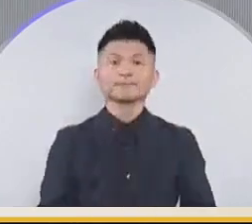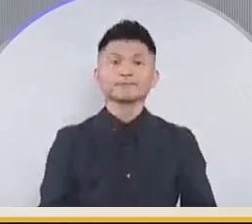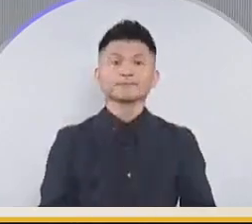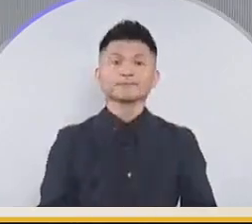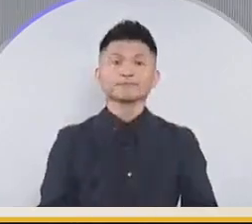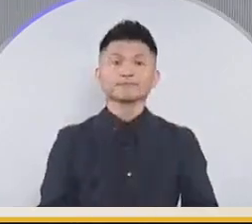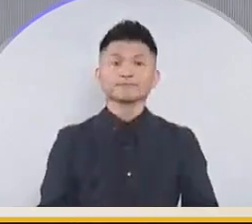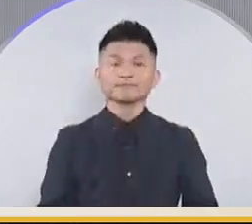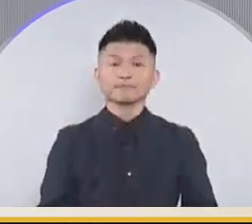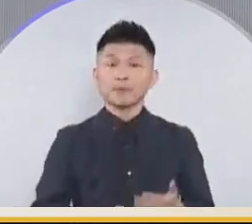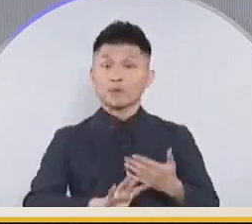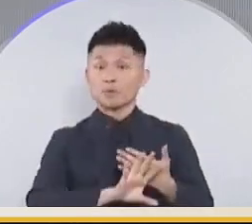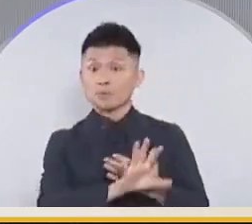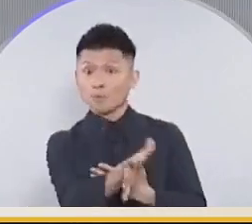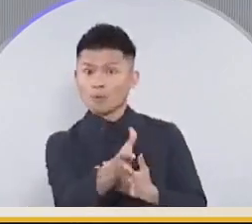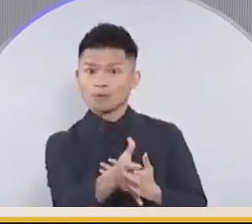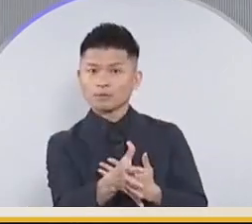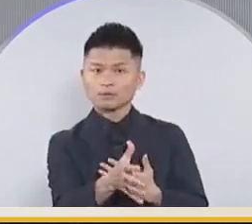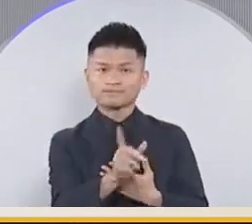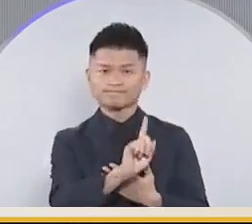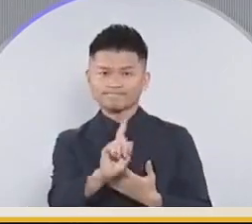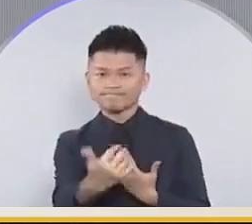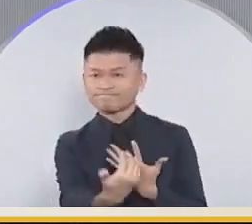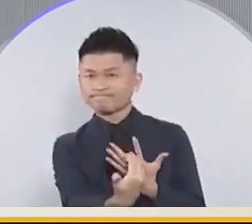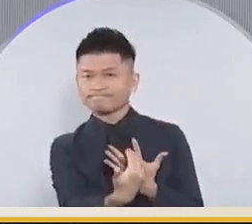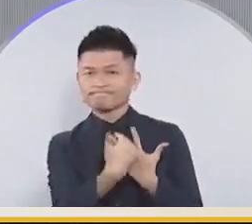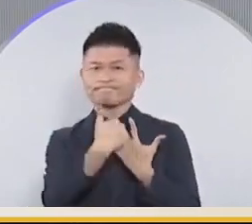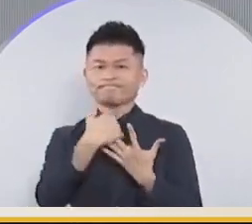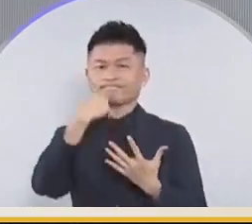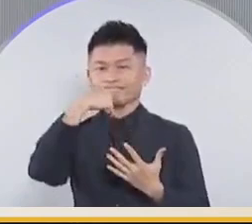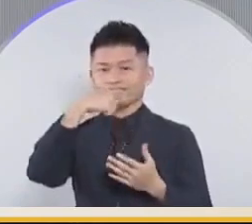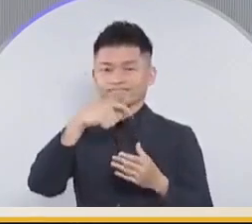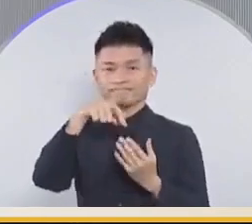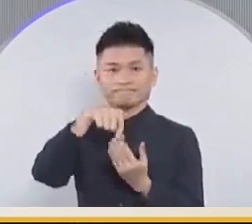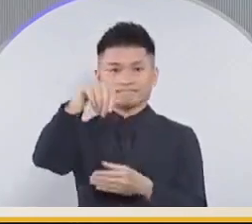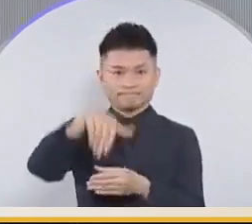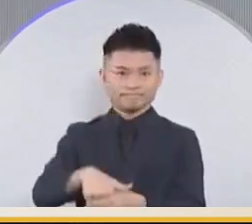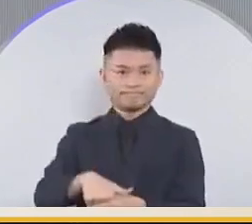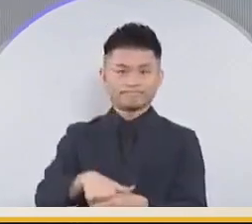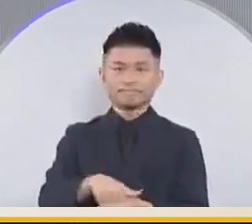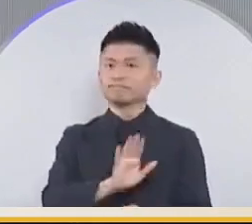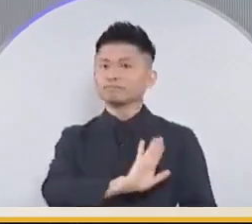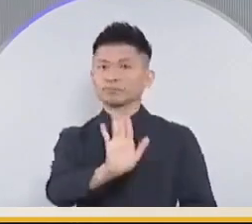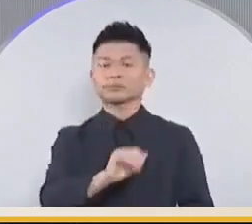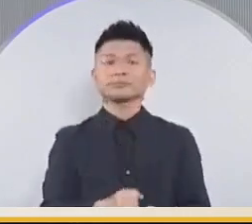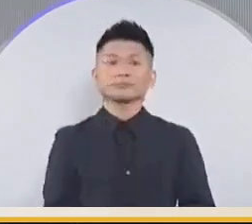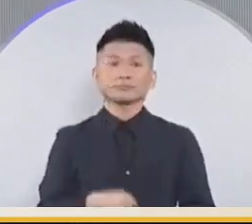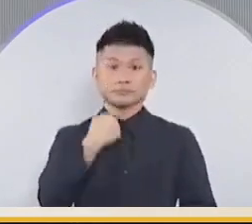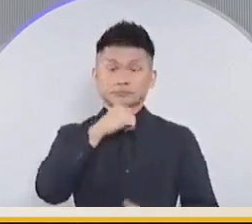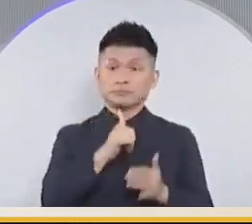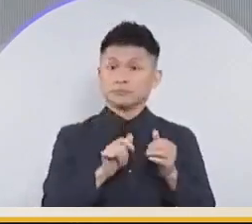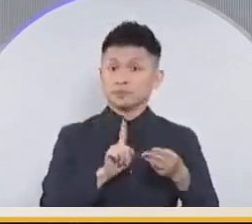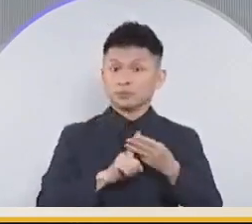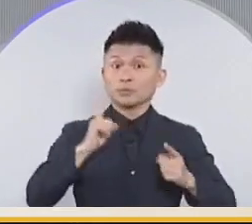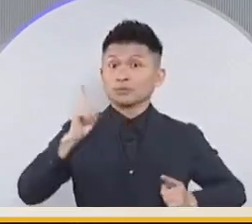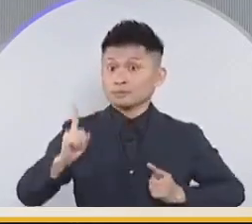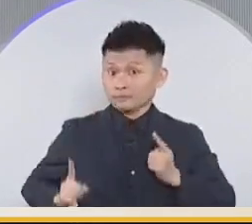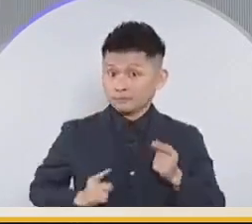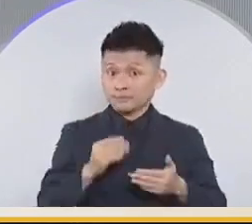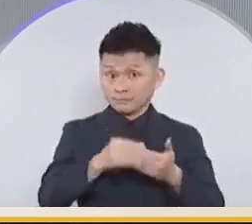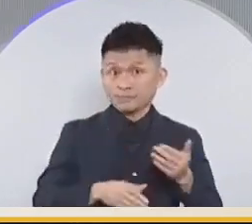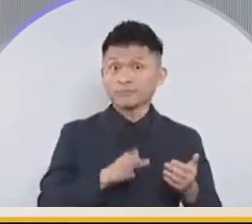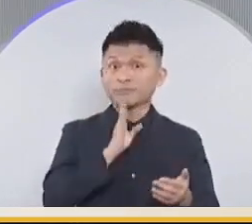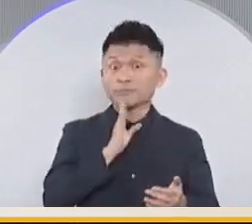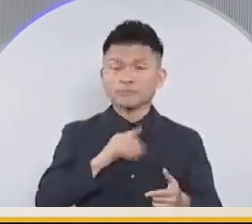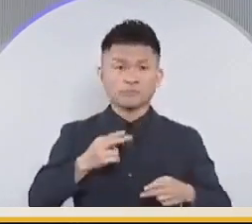我反对境外势力介入台湾的选举。台湾是一个民主自由制度的国家，